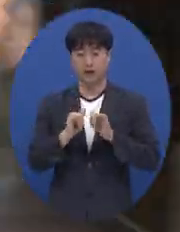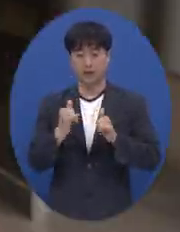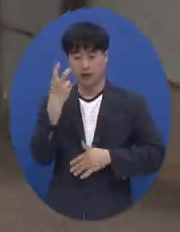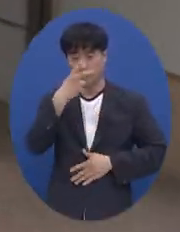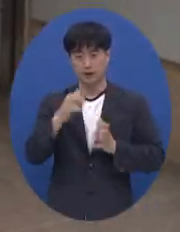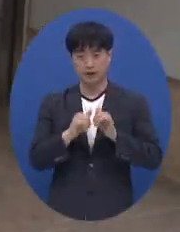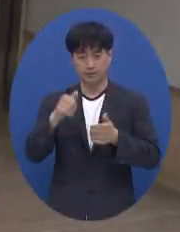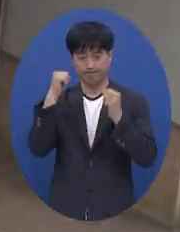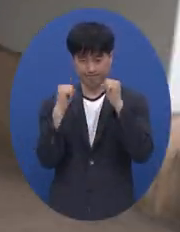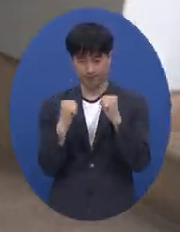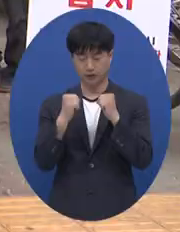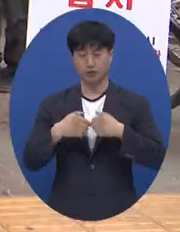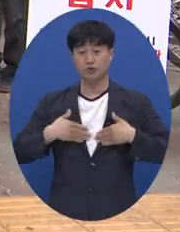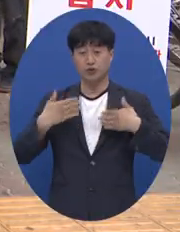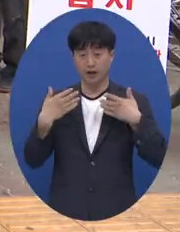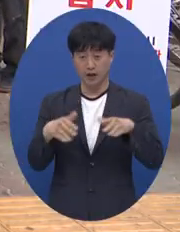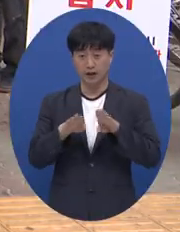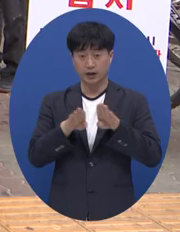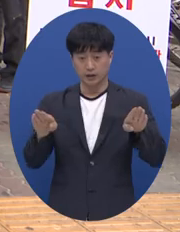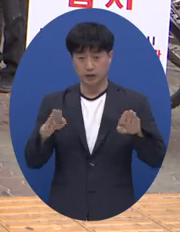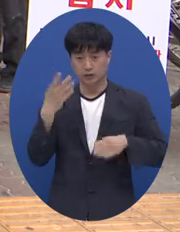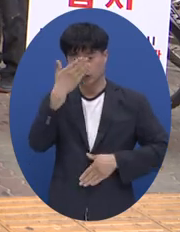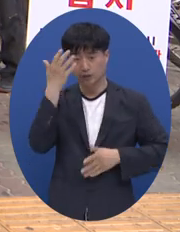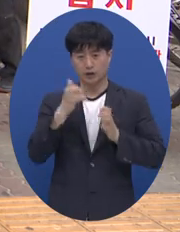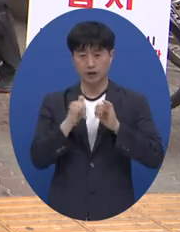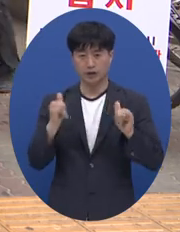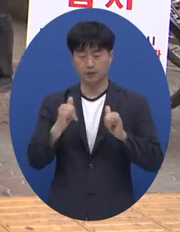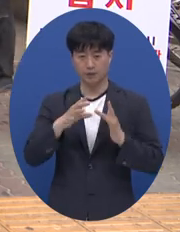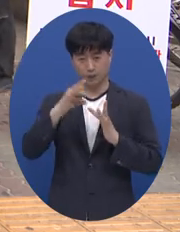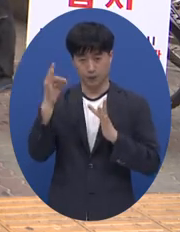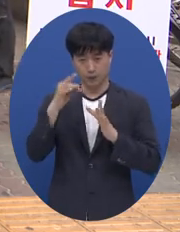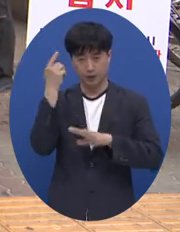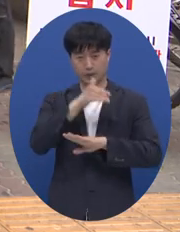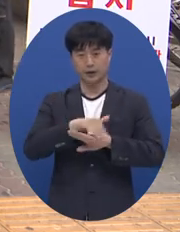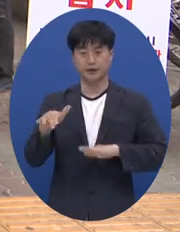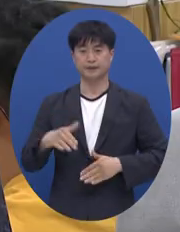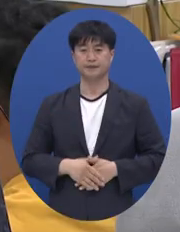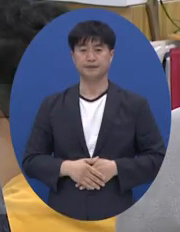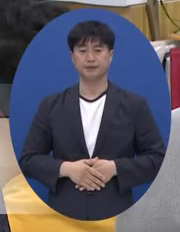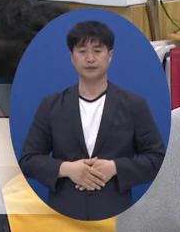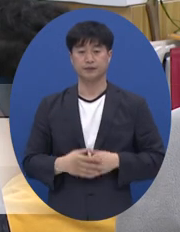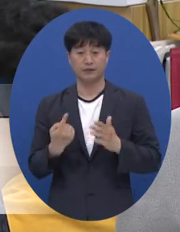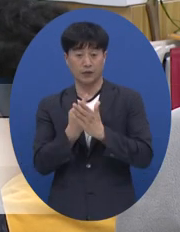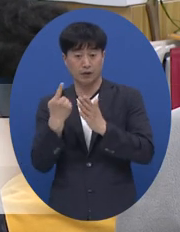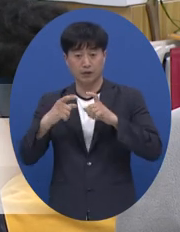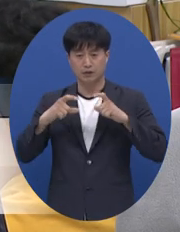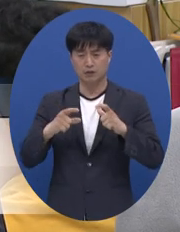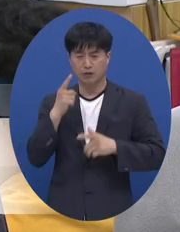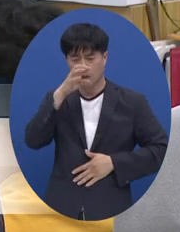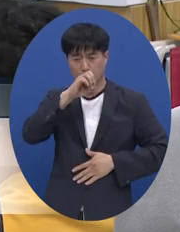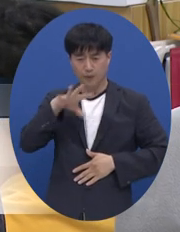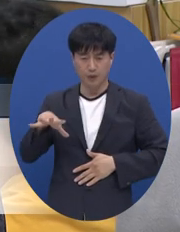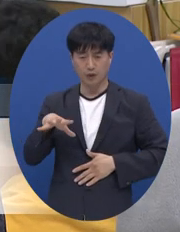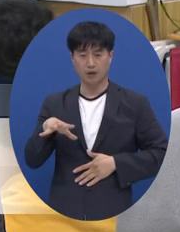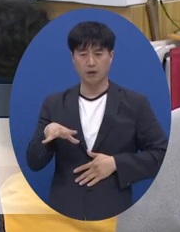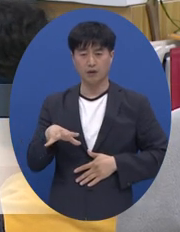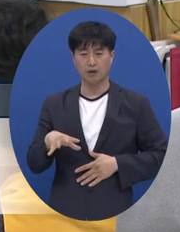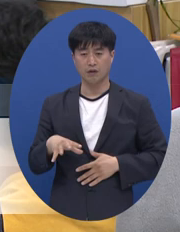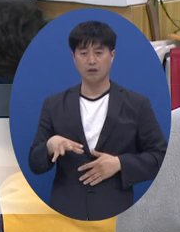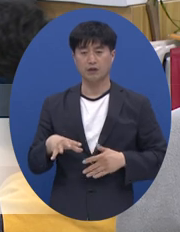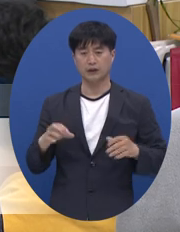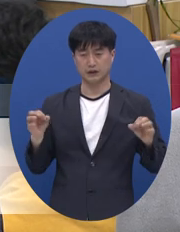배치. 취업 취약계층과 청년층을 중심으로 선발할 예정입니다. 사각지대에 있는 쓰레기들이 좀 더